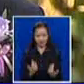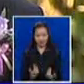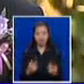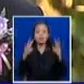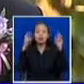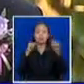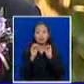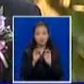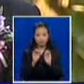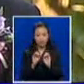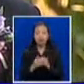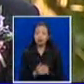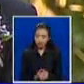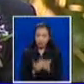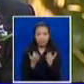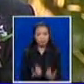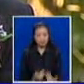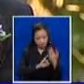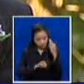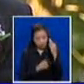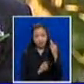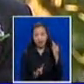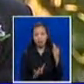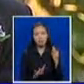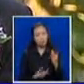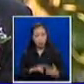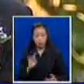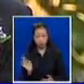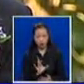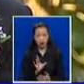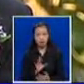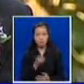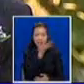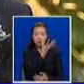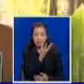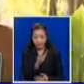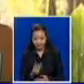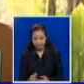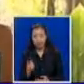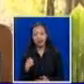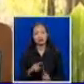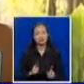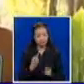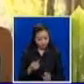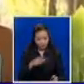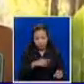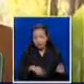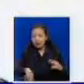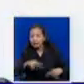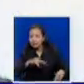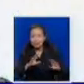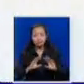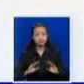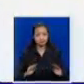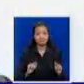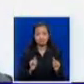ลดลงอต่อเนื่องนะครับแล้วก็เรามีแนวทางหลายอย่างแล้วหลายพื้นที่ขณะนี้ก็ดีขึ้นมากนะครับเอ่อเรา